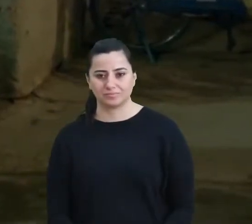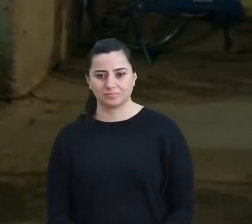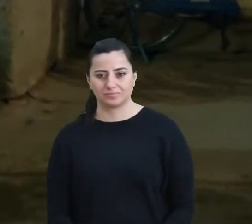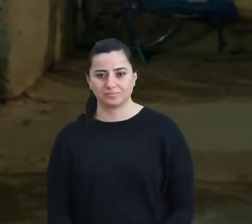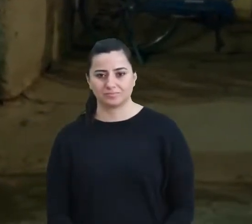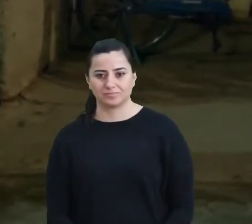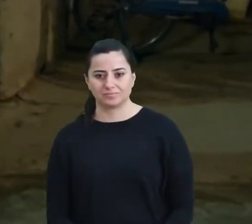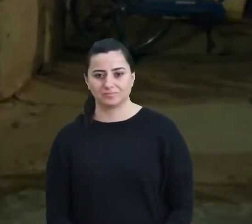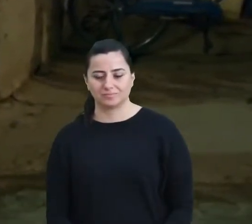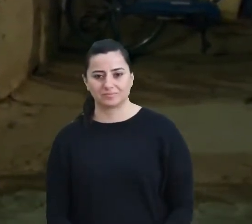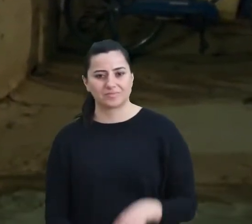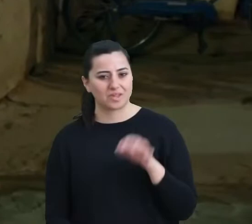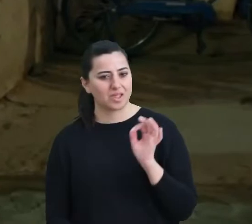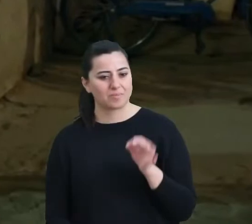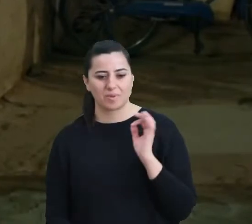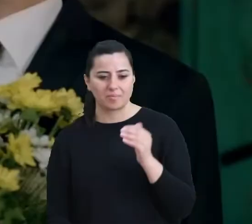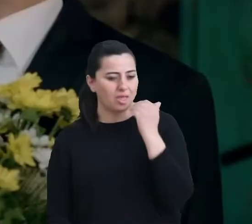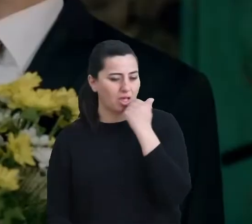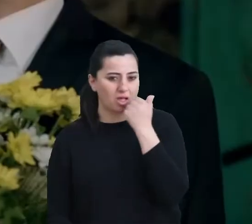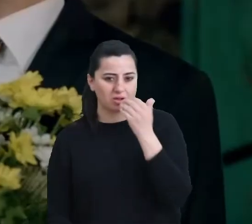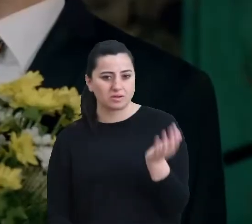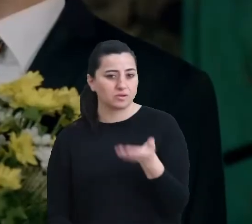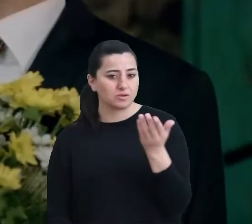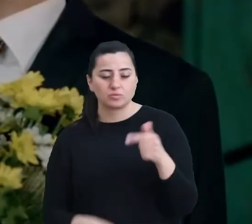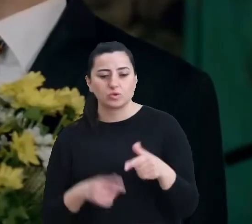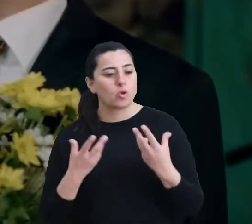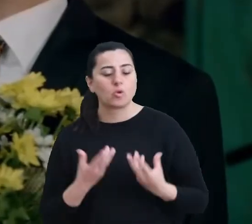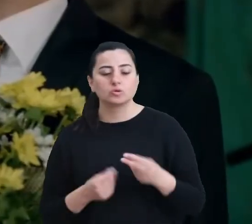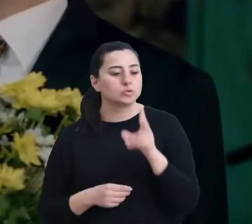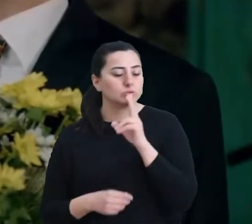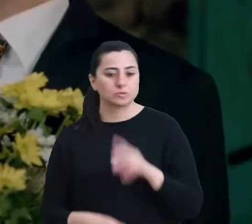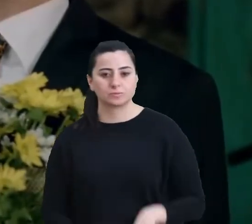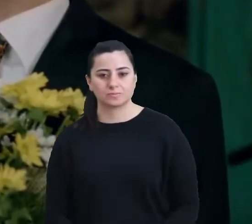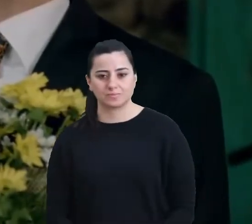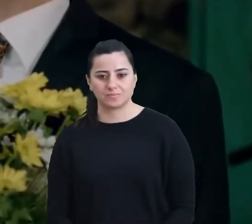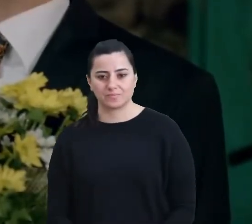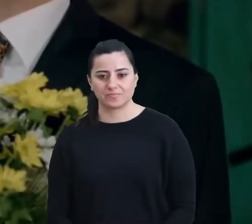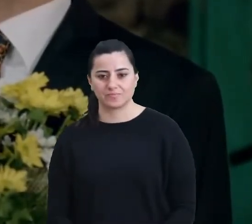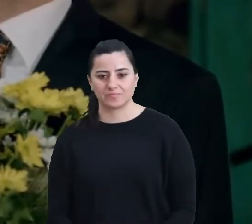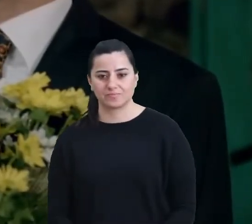çıkınca Cemil yanaştı. Hep yalanla yalanla. Ne olacak bu işlerin sonu Süleyman? Ha?